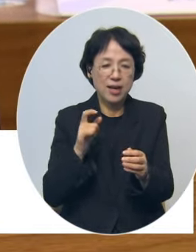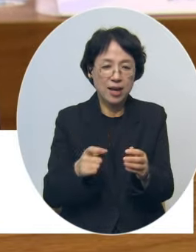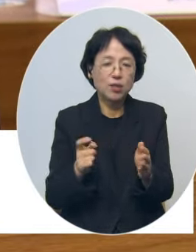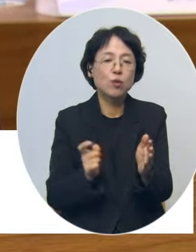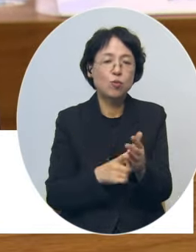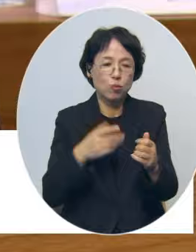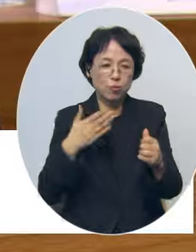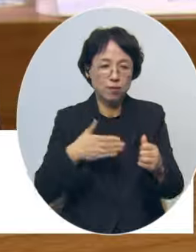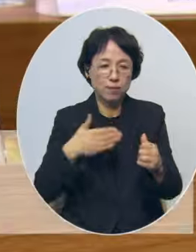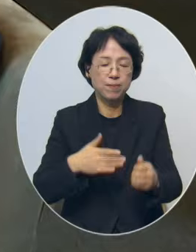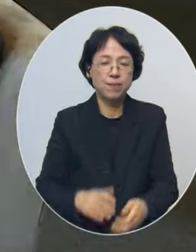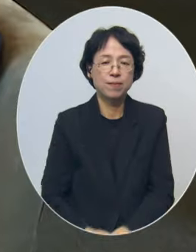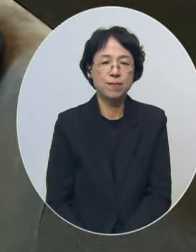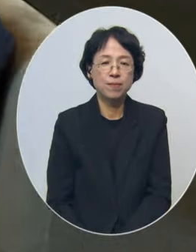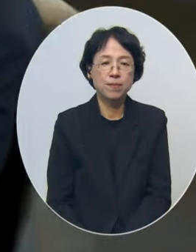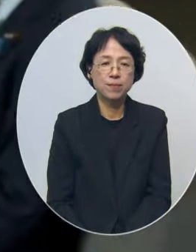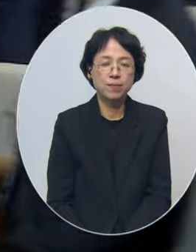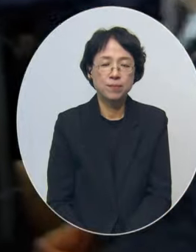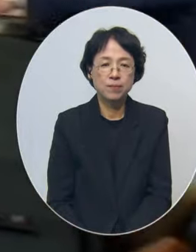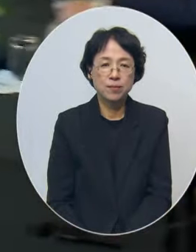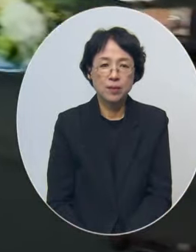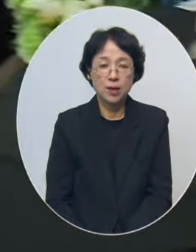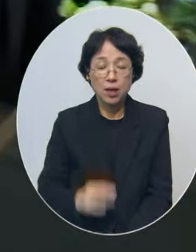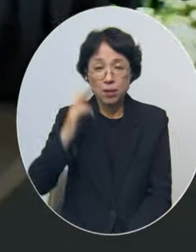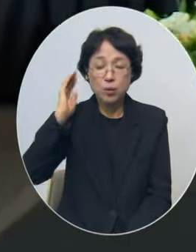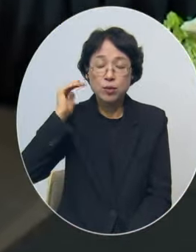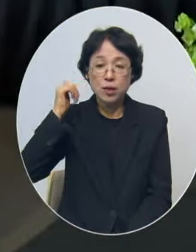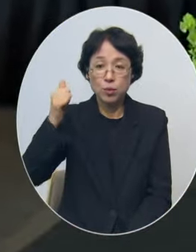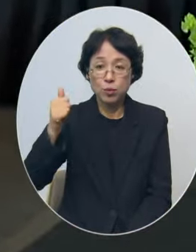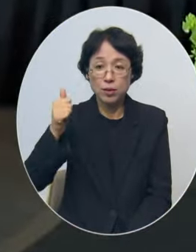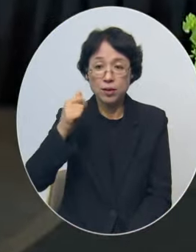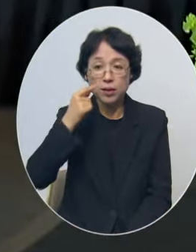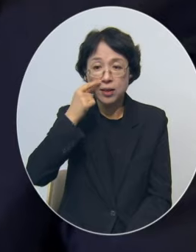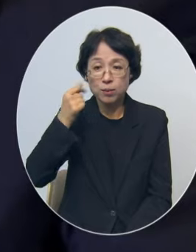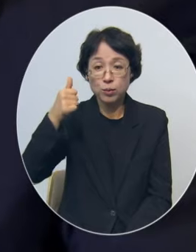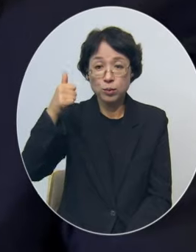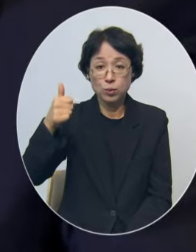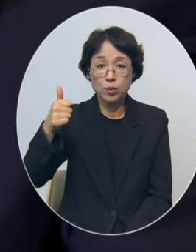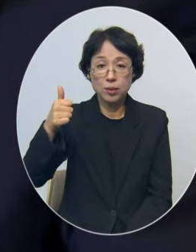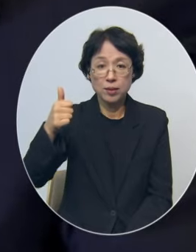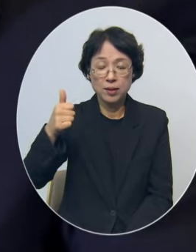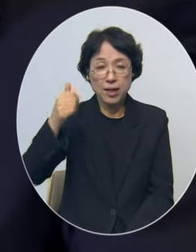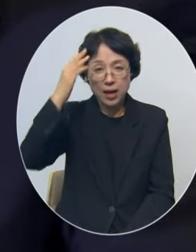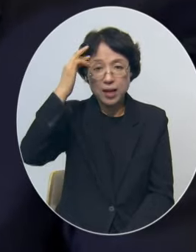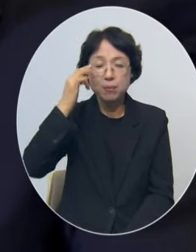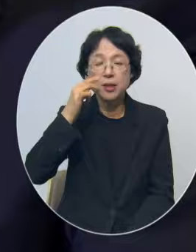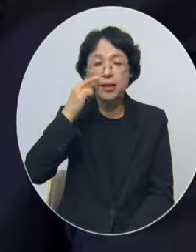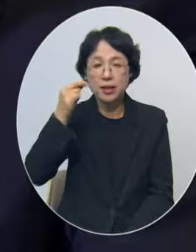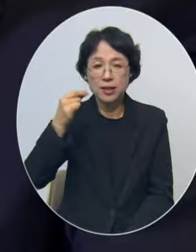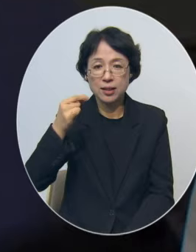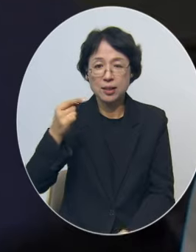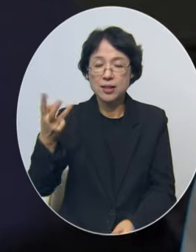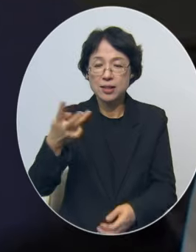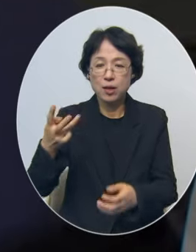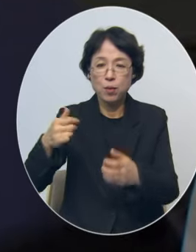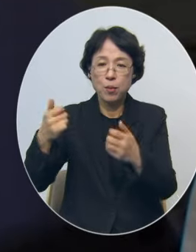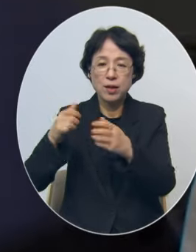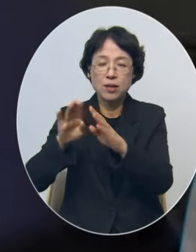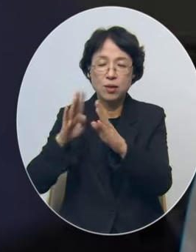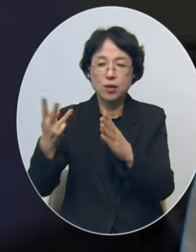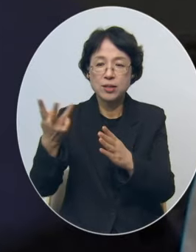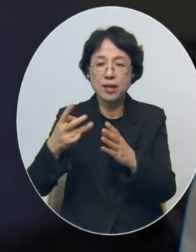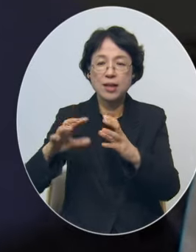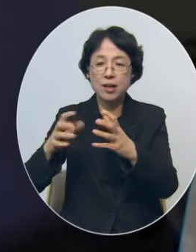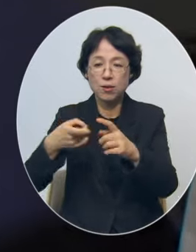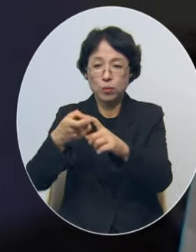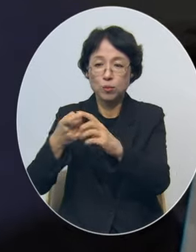강력하게 촉구합니다. 바이든 미국 대통령, 이시바 일본 총리와는 한미일 정상회의를 열어 3국 공조의